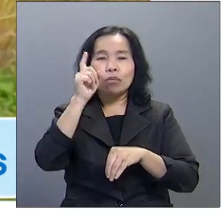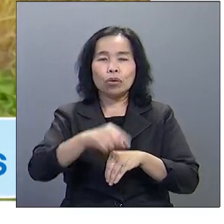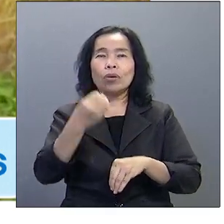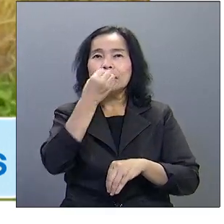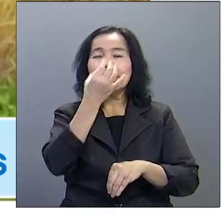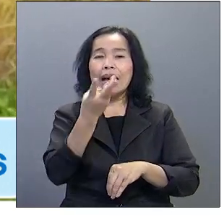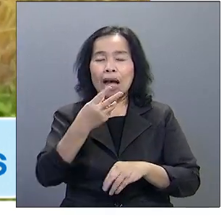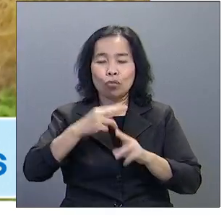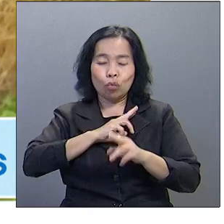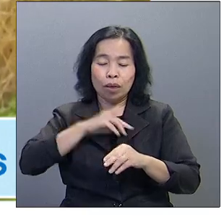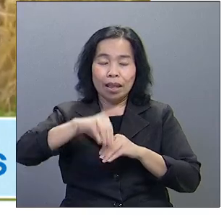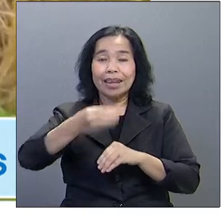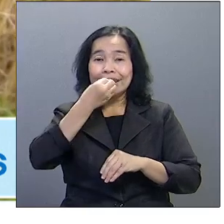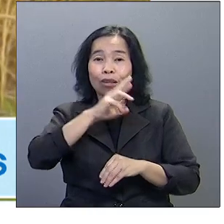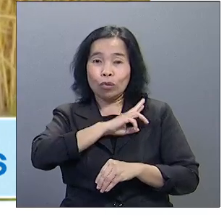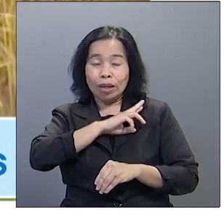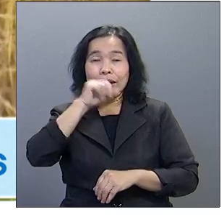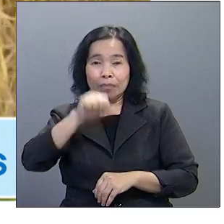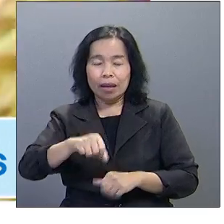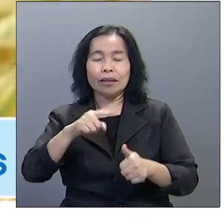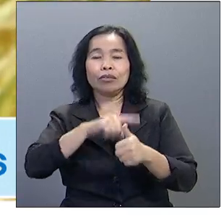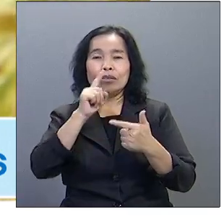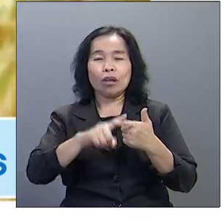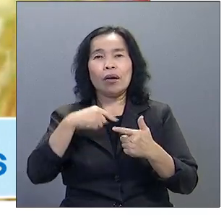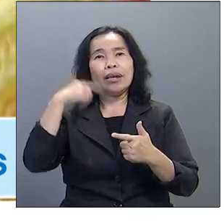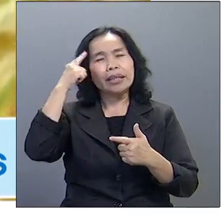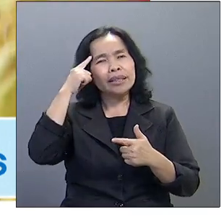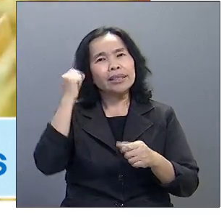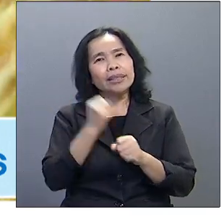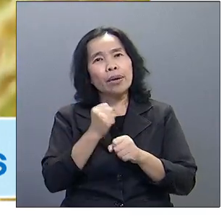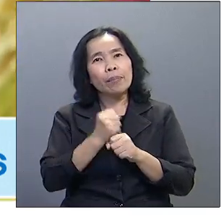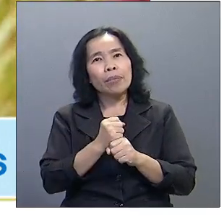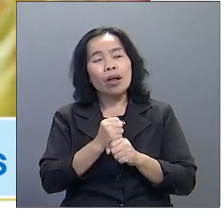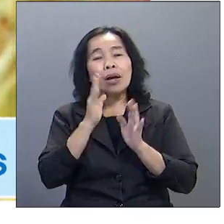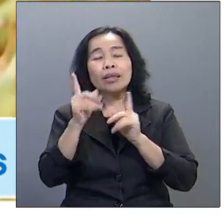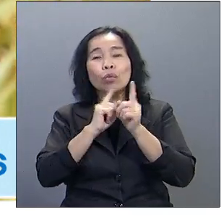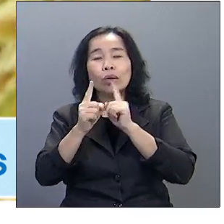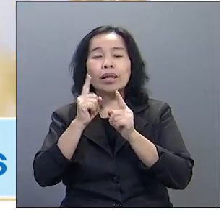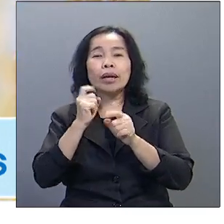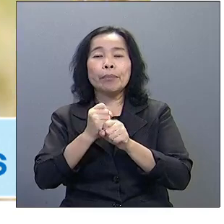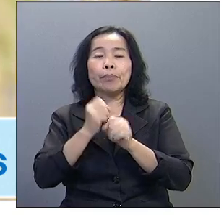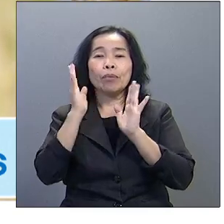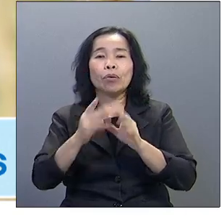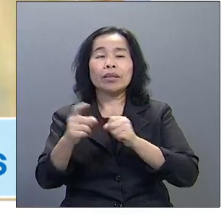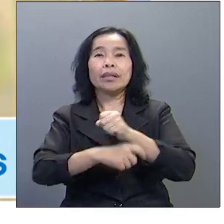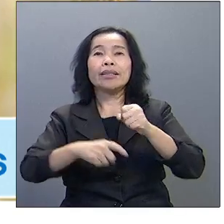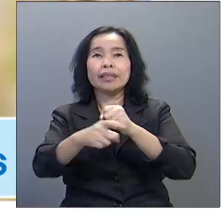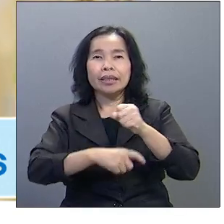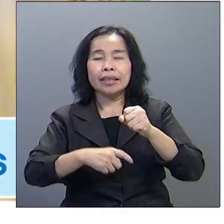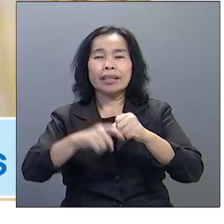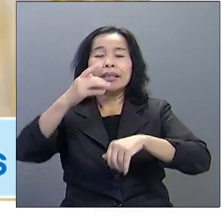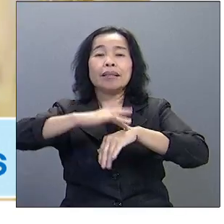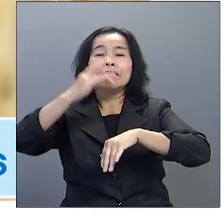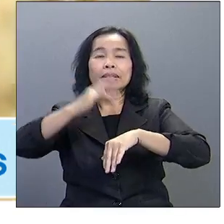ที่เขาปลูกเองครับแล้วก็แกก็เลยไปเปลี่ยนจากเกษตรเคมีกลายเป็นเกษตรอินทรีย์